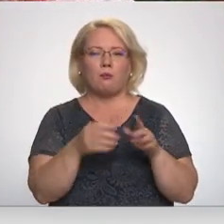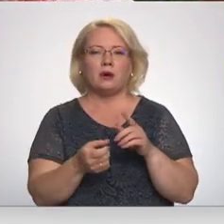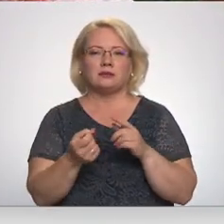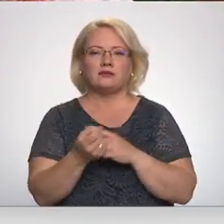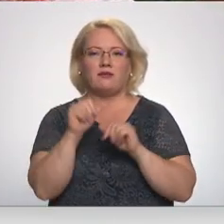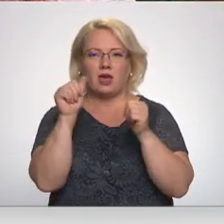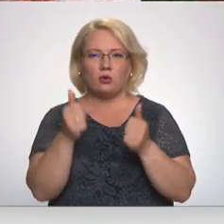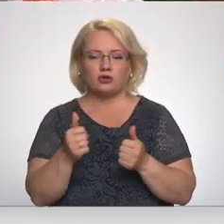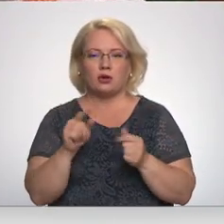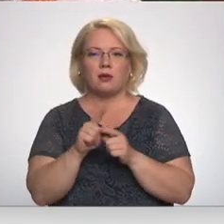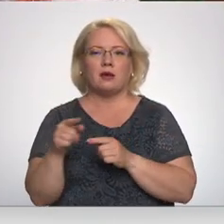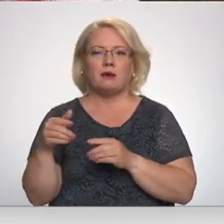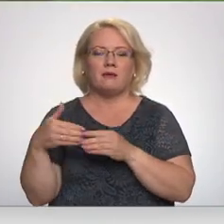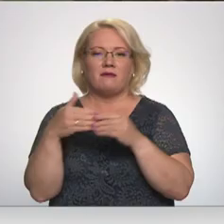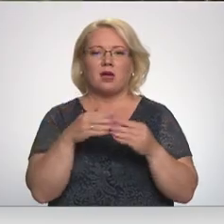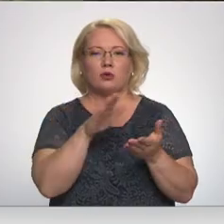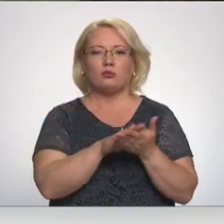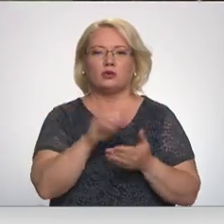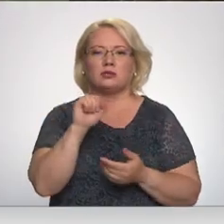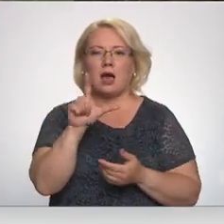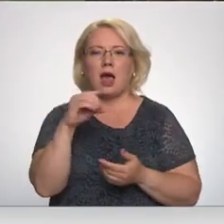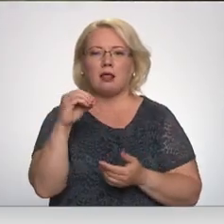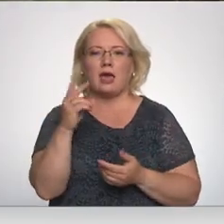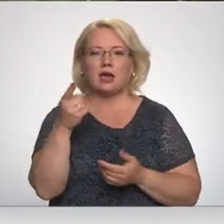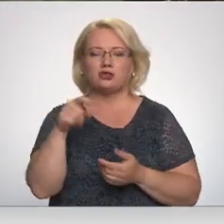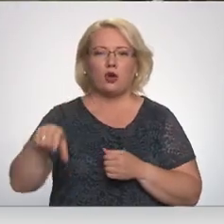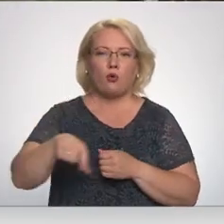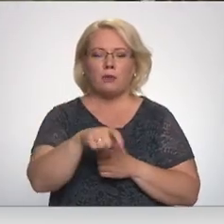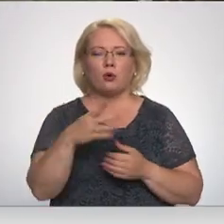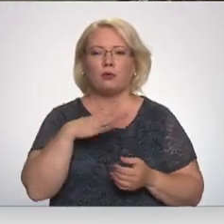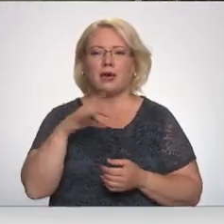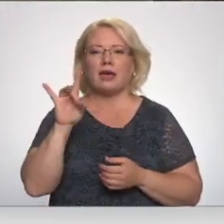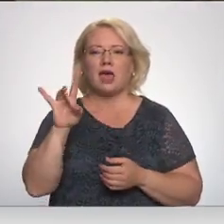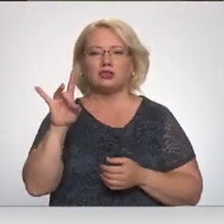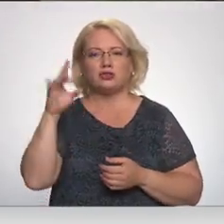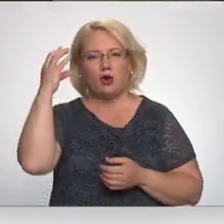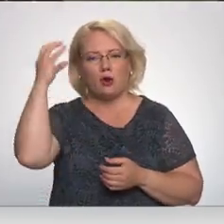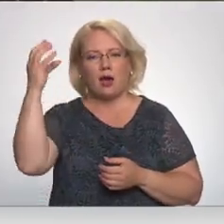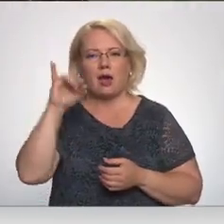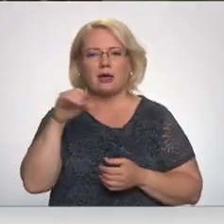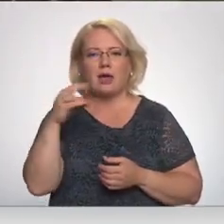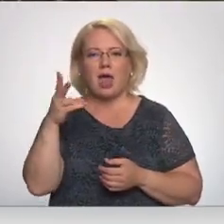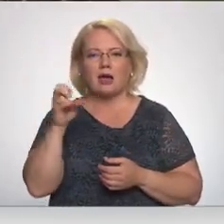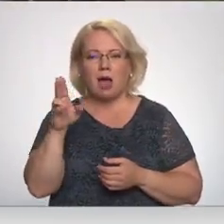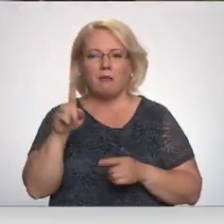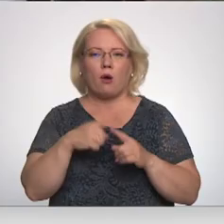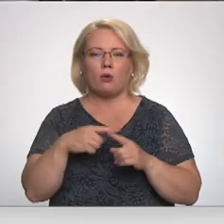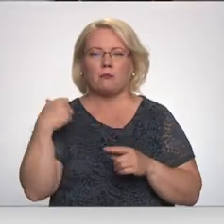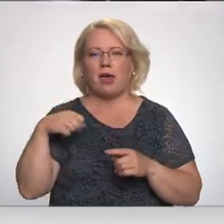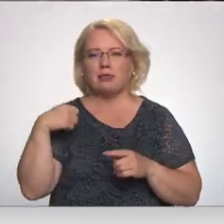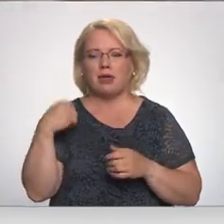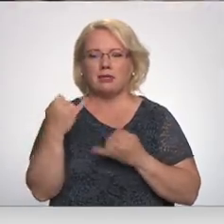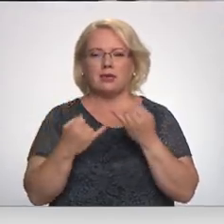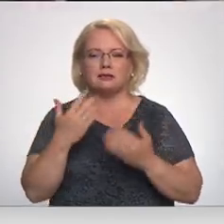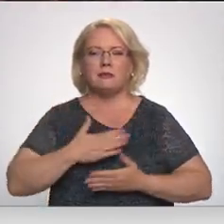pie Aleksa Upītes, kurreiz risinājies hercoga Jēkaba un latviešu meitenes Līziņas traģiskais mīlas stāsts. Lai